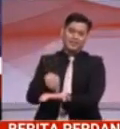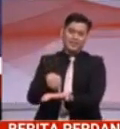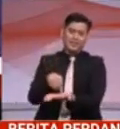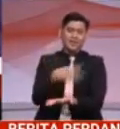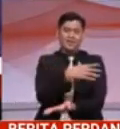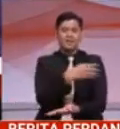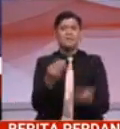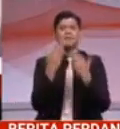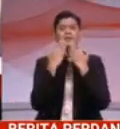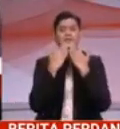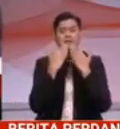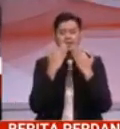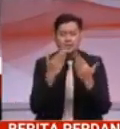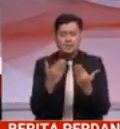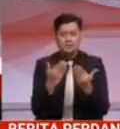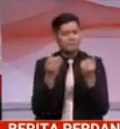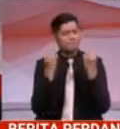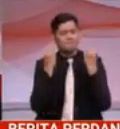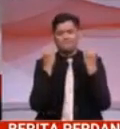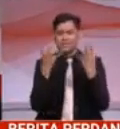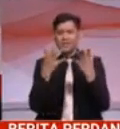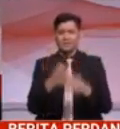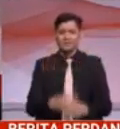berterima kasih lah pada kita.